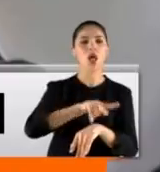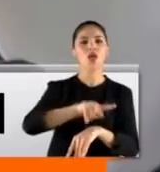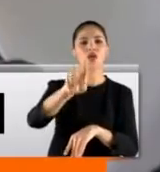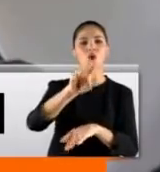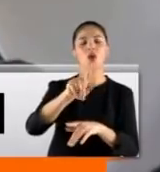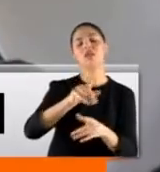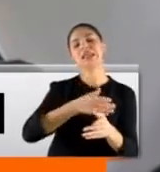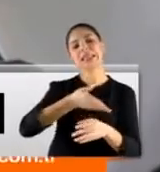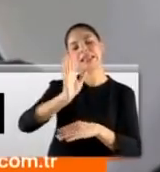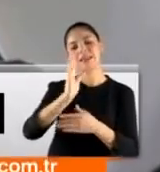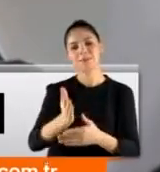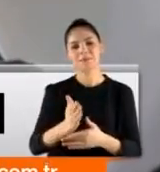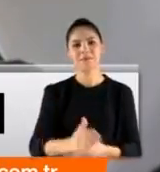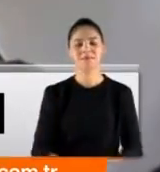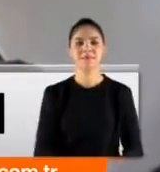çıktı.